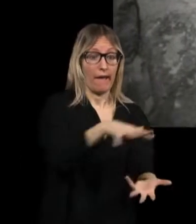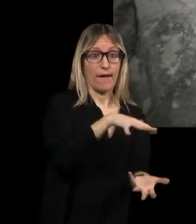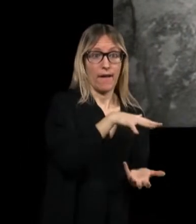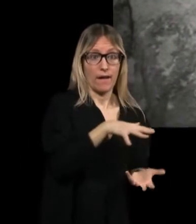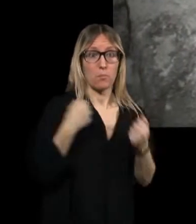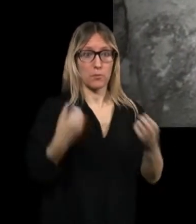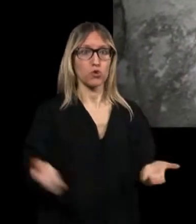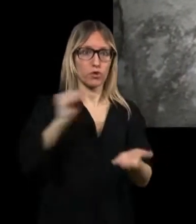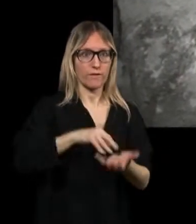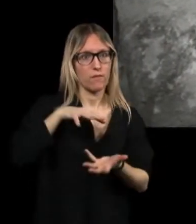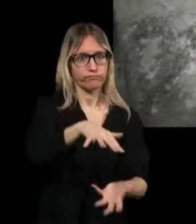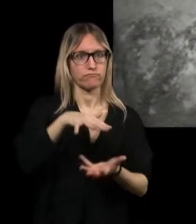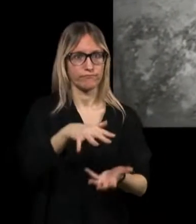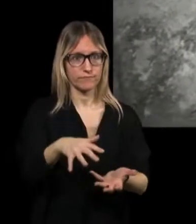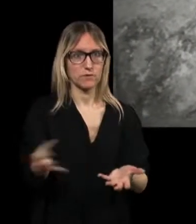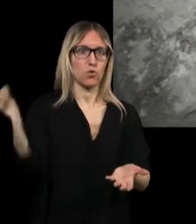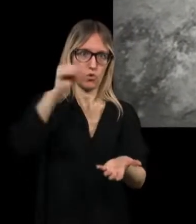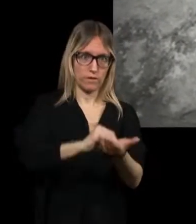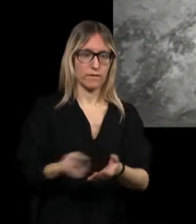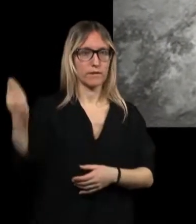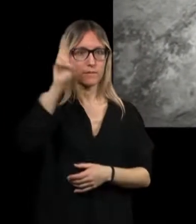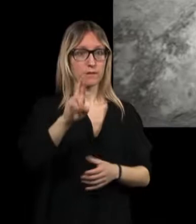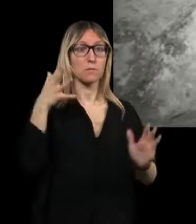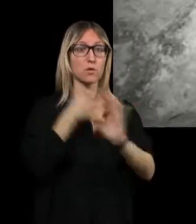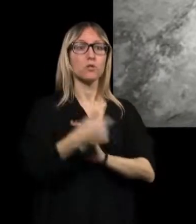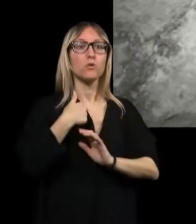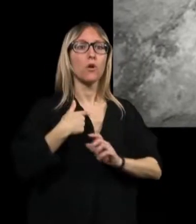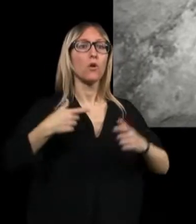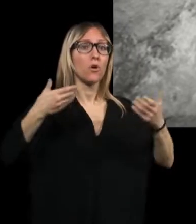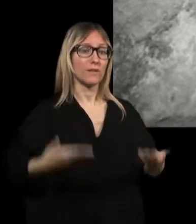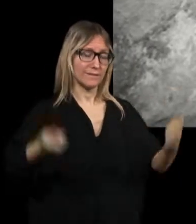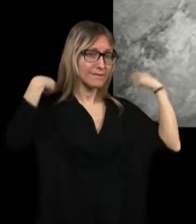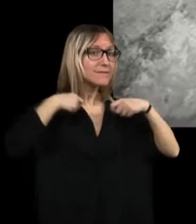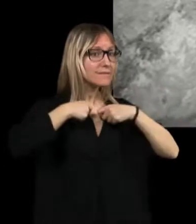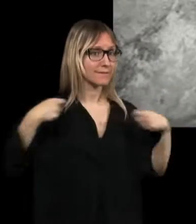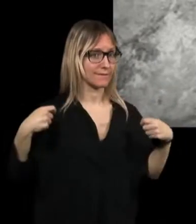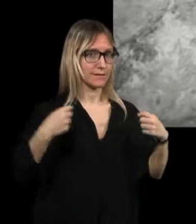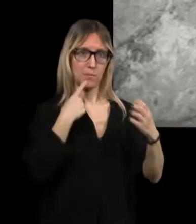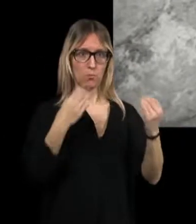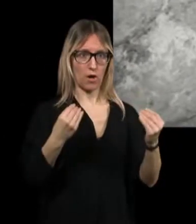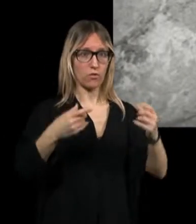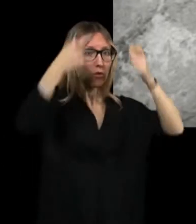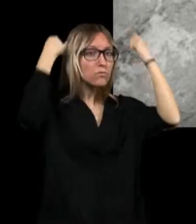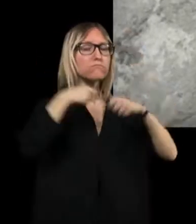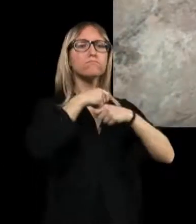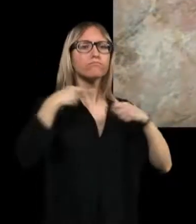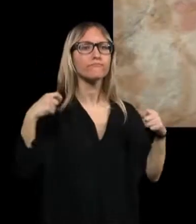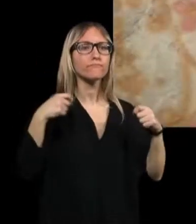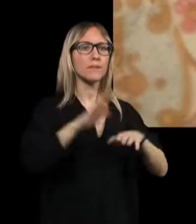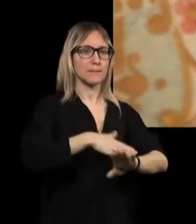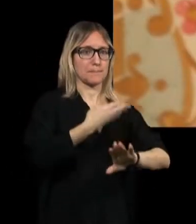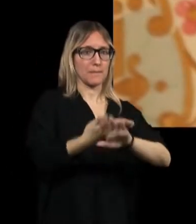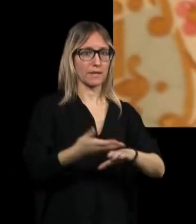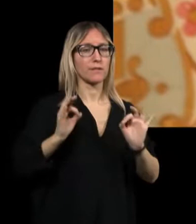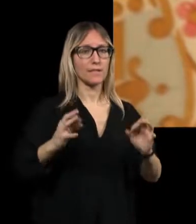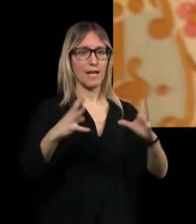podrem tornar a omplir. Per això, entro amb un sac moll damunt l'esquena, amb el mocador nuat al cap i mitjons de llana a